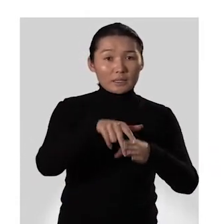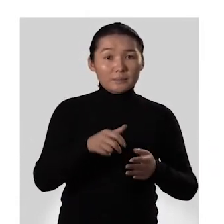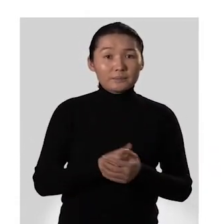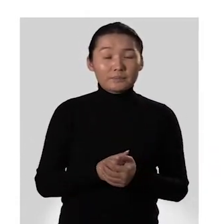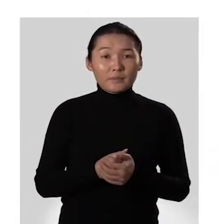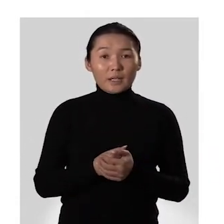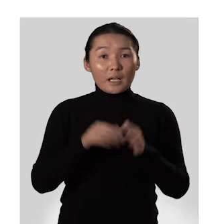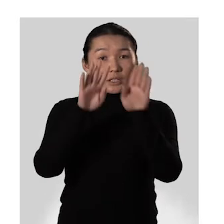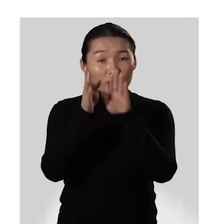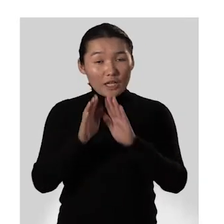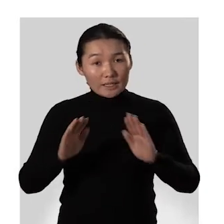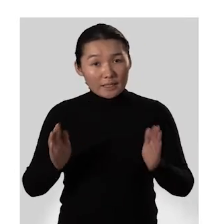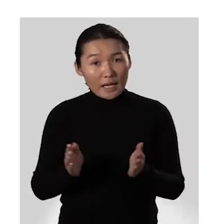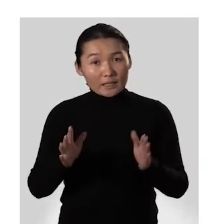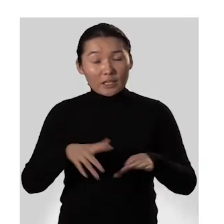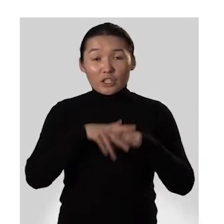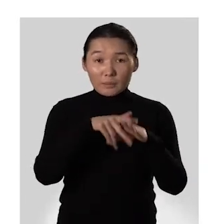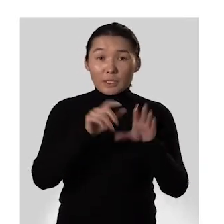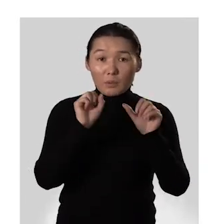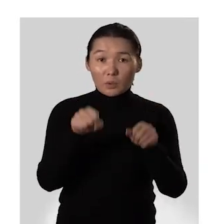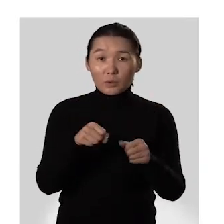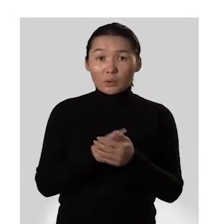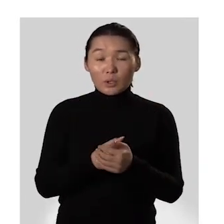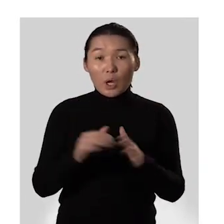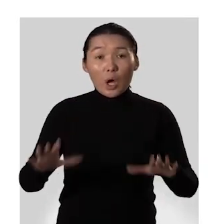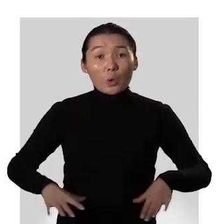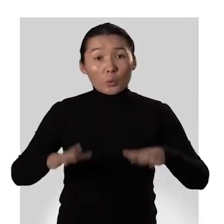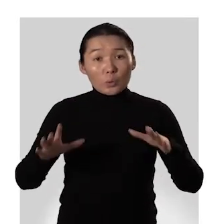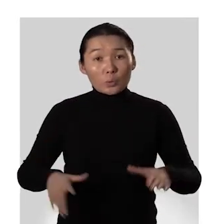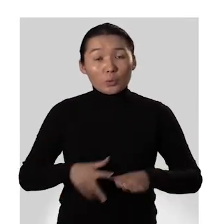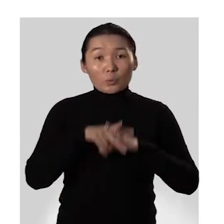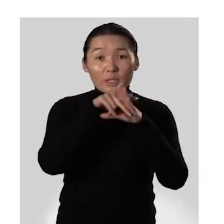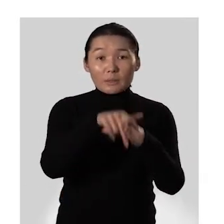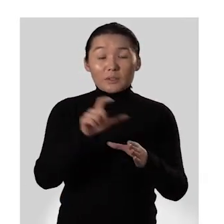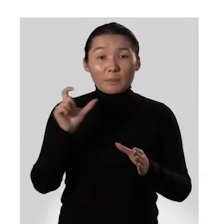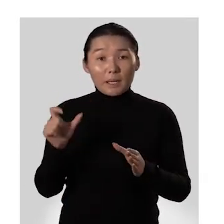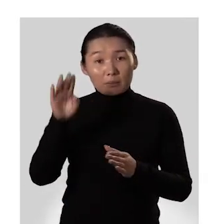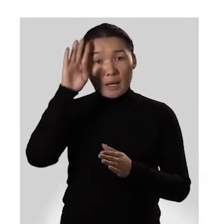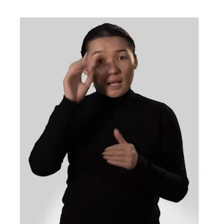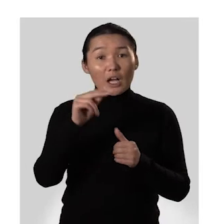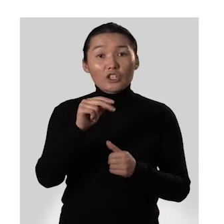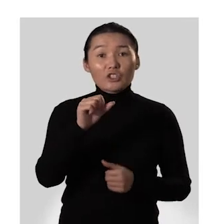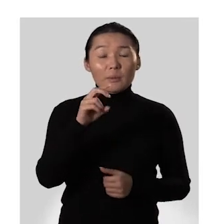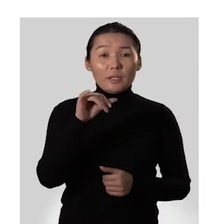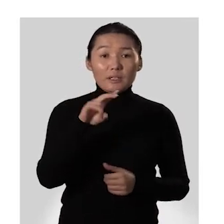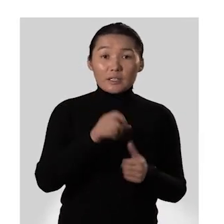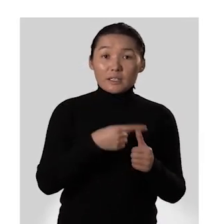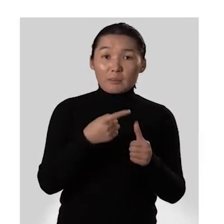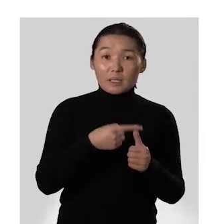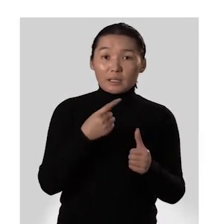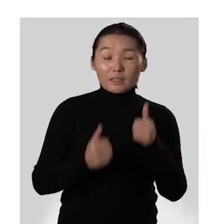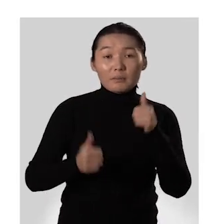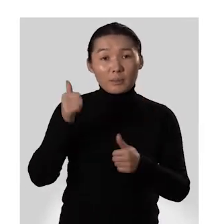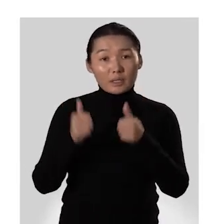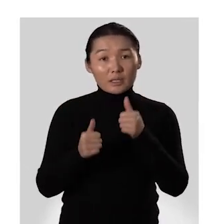болот. Күлүктү минип чапкан бала чабендес деп аталат. Мелдешке 8-14 жаштагы